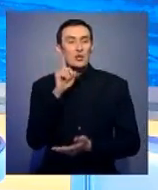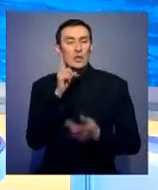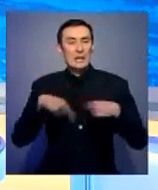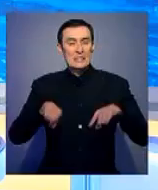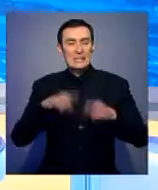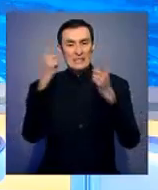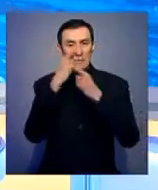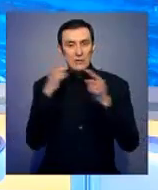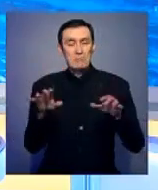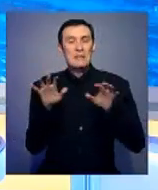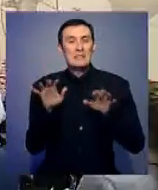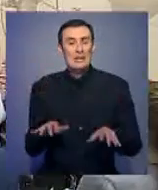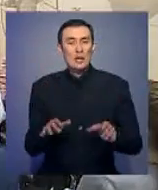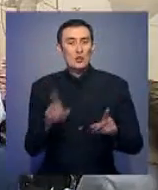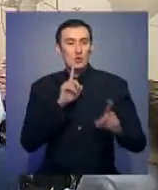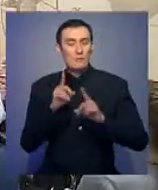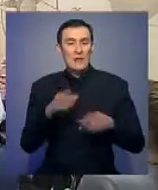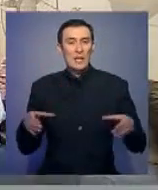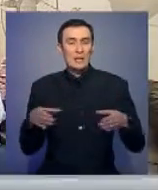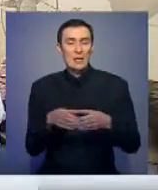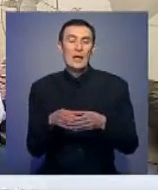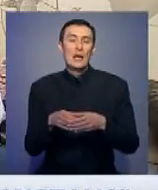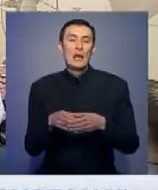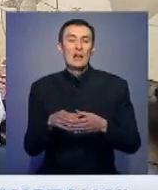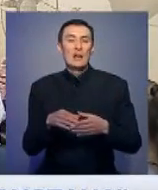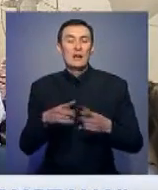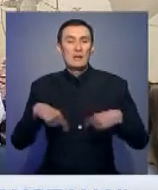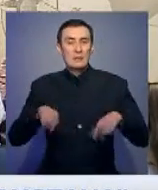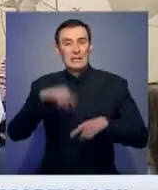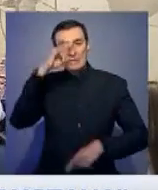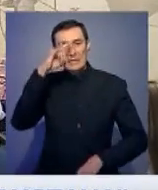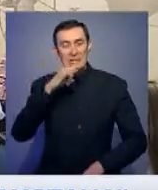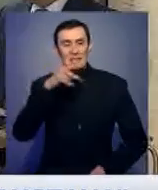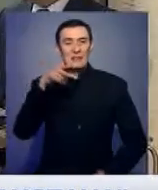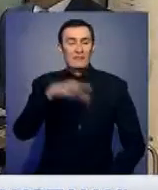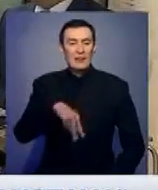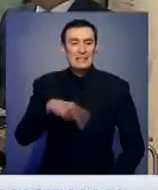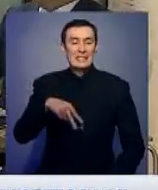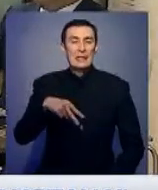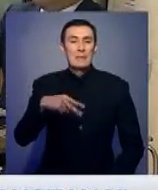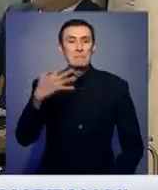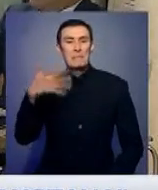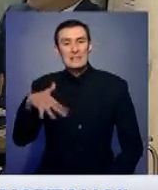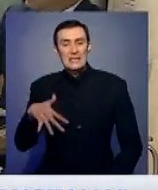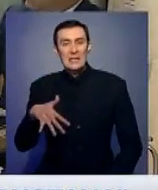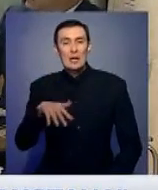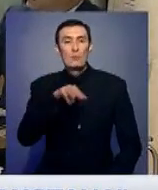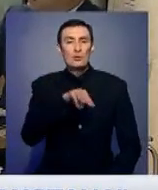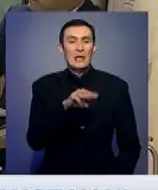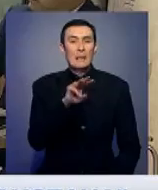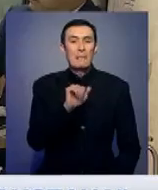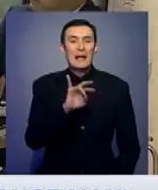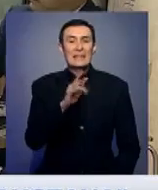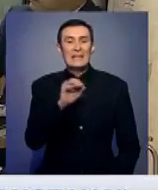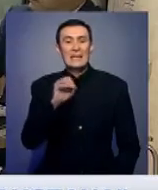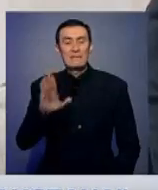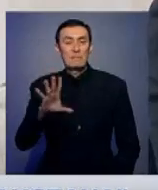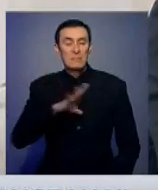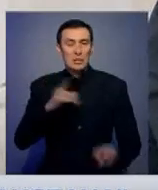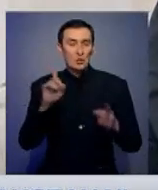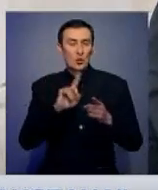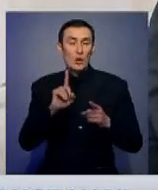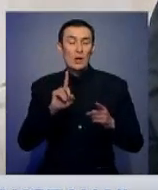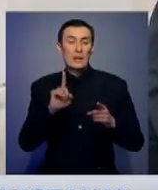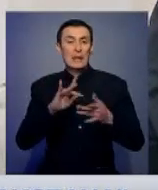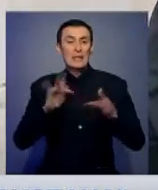организаций сообщил председатель Совета общенационального движения «Казахстан-2050» Мухтар Манкеев. Кроме того, стало известно, что